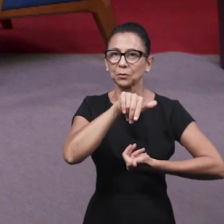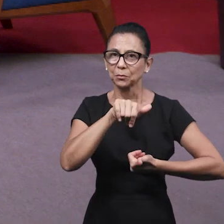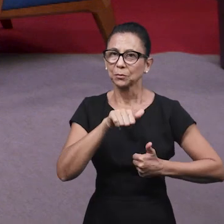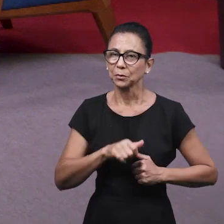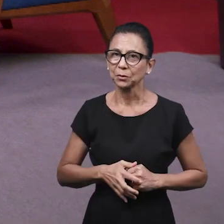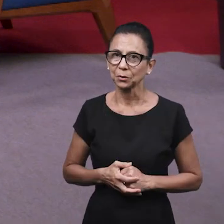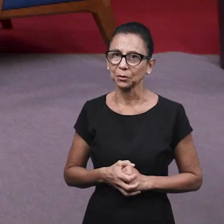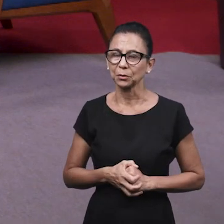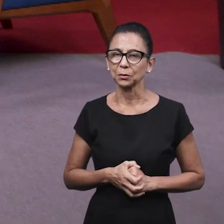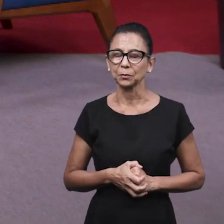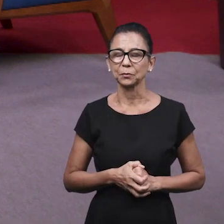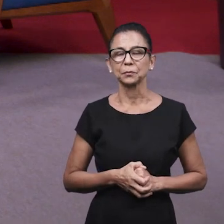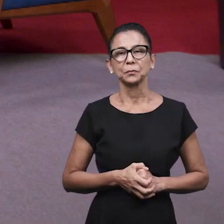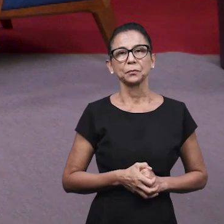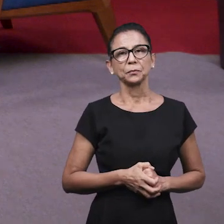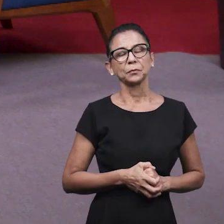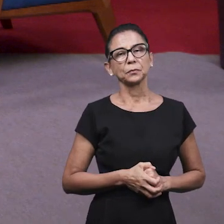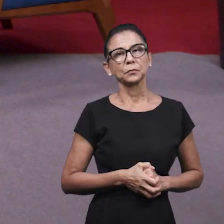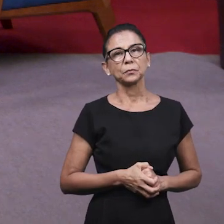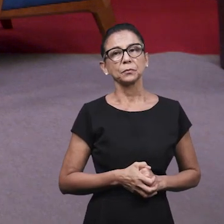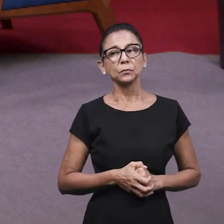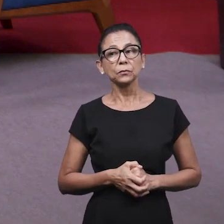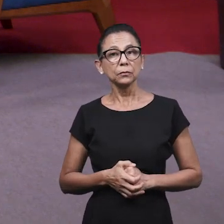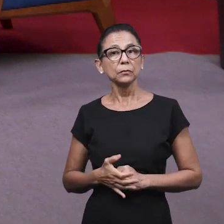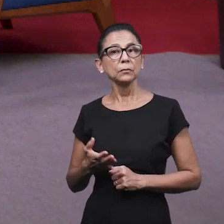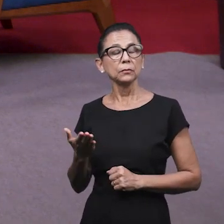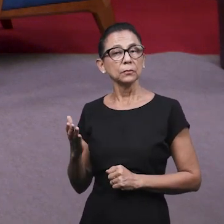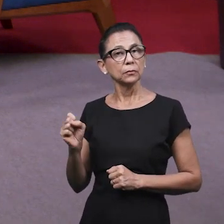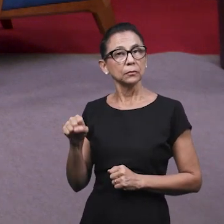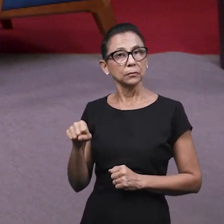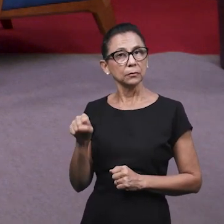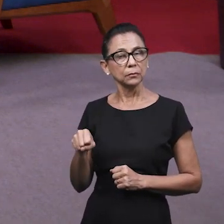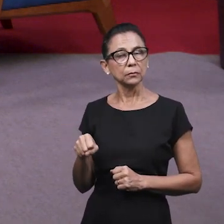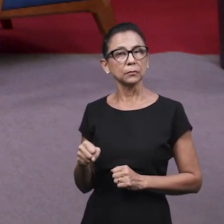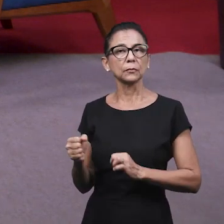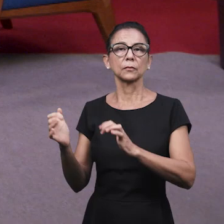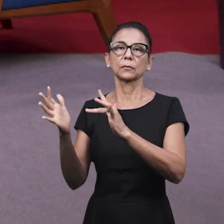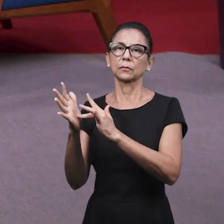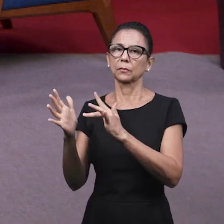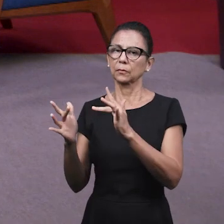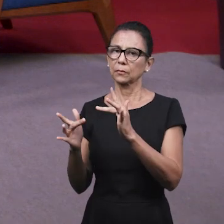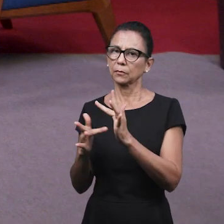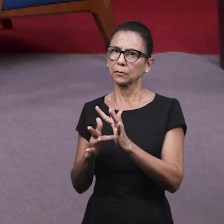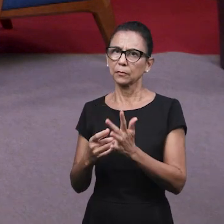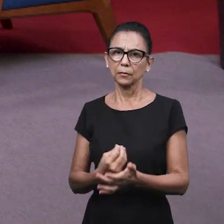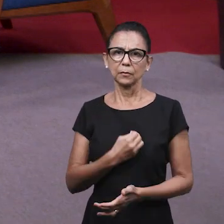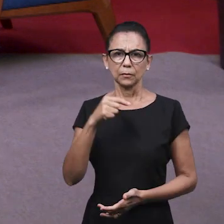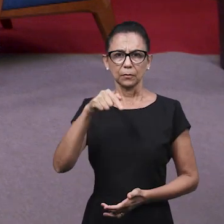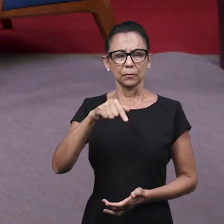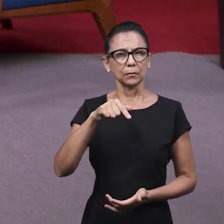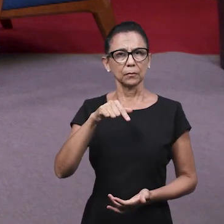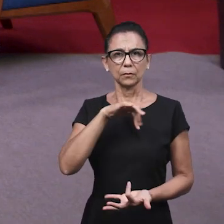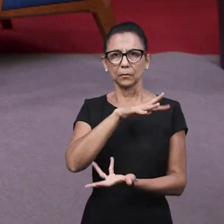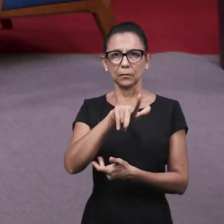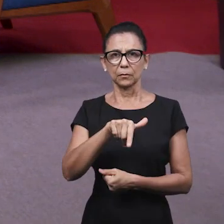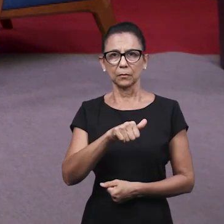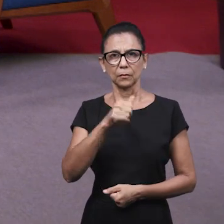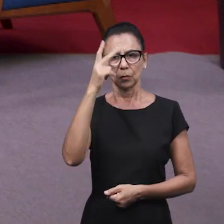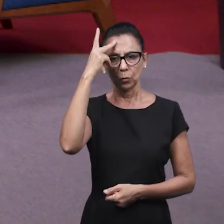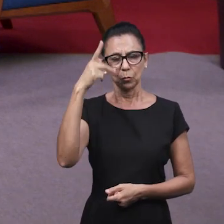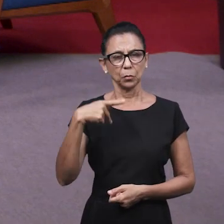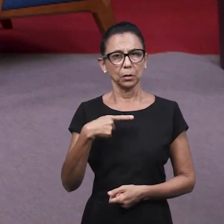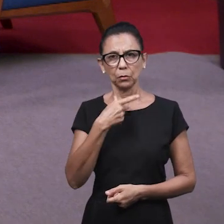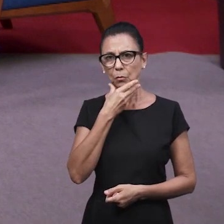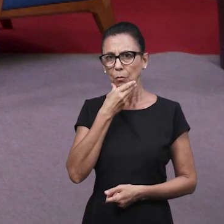et parle de la définition biblique où Jésus, en effet, il était dans ce monde dans la condition